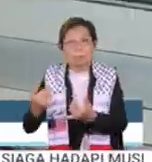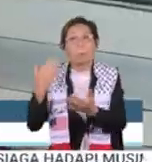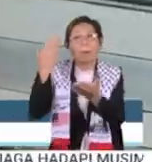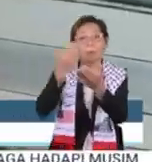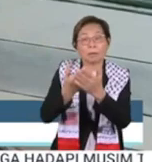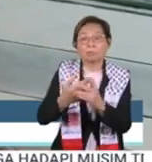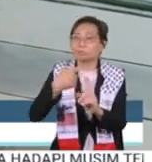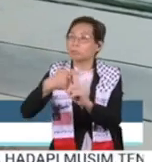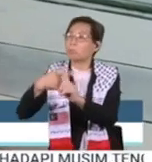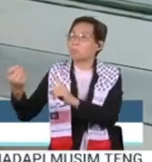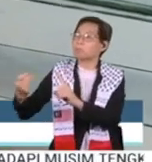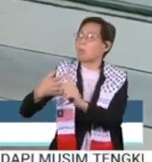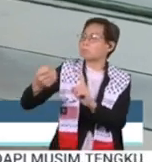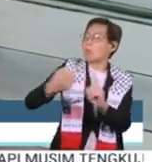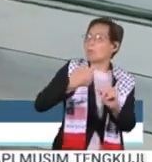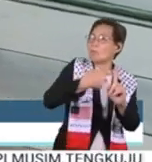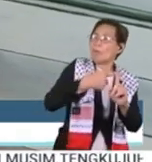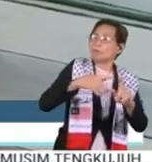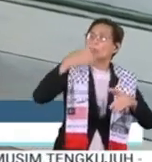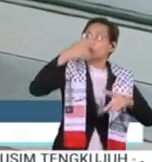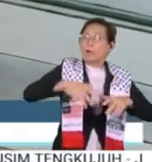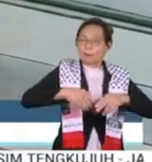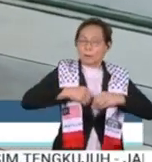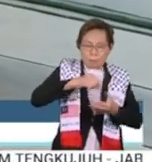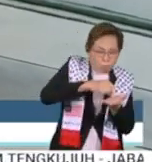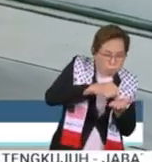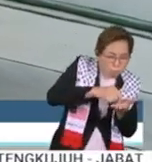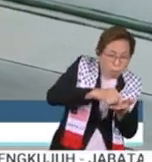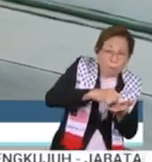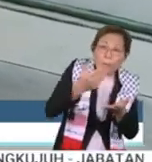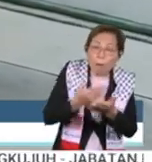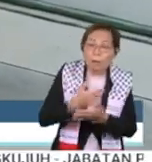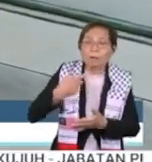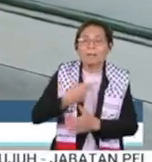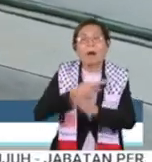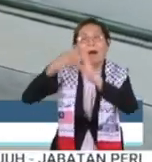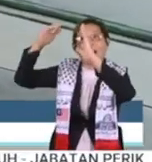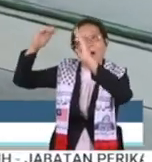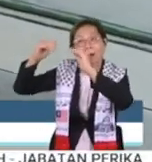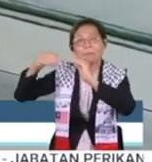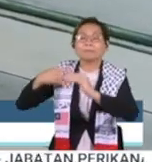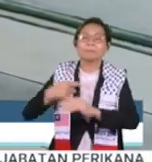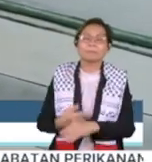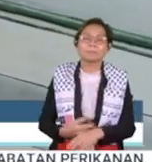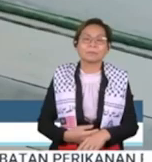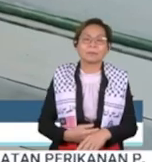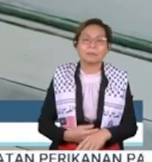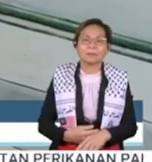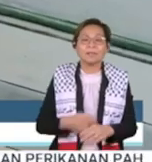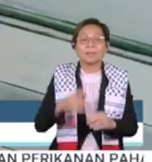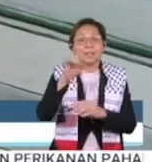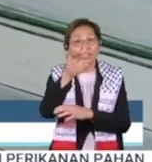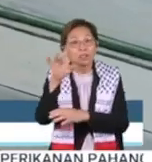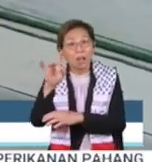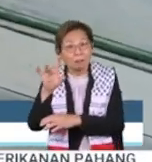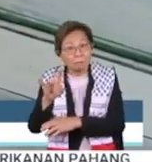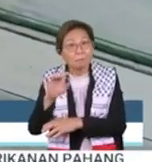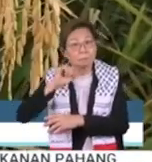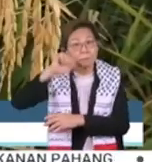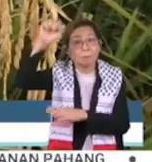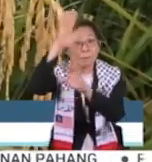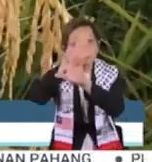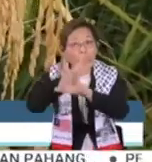positif untuk menerima benih-benih baru ini. Ini yang kita harapkan, dan keadaan ini insya-Allah Sabah dan Sarawak